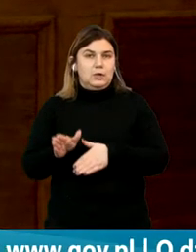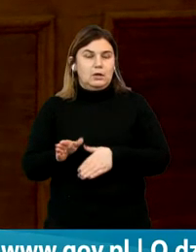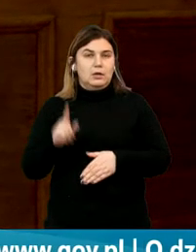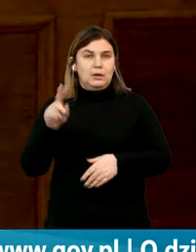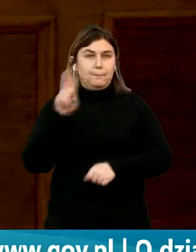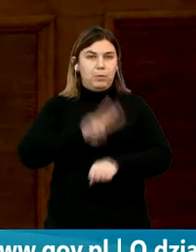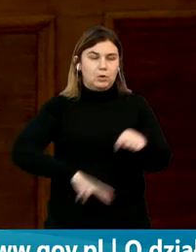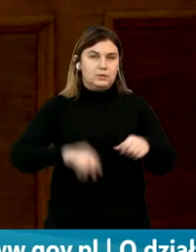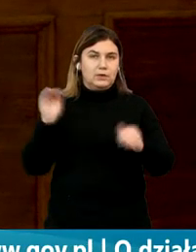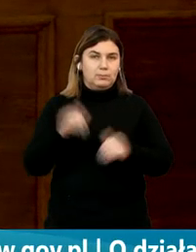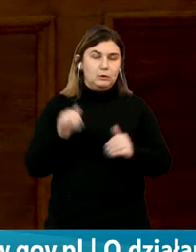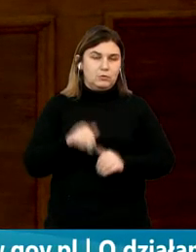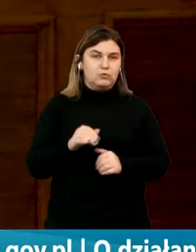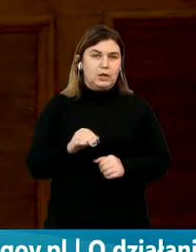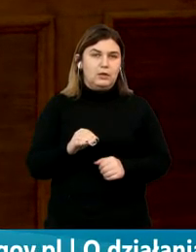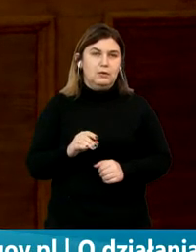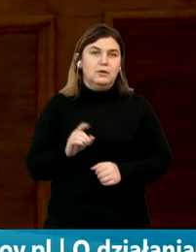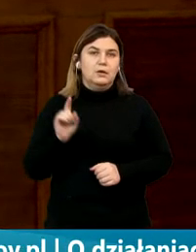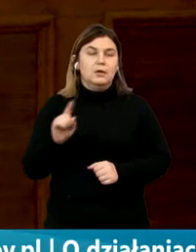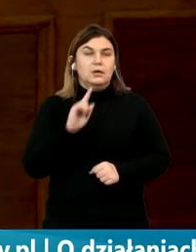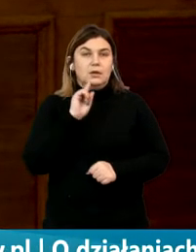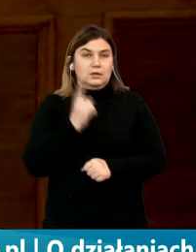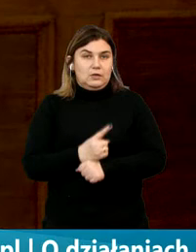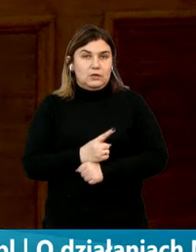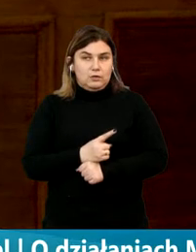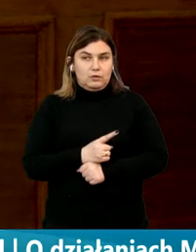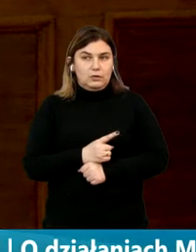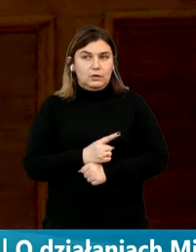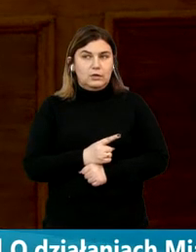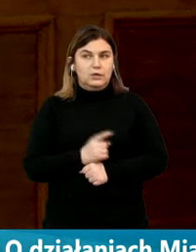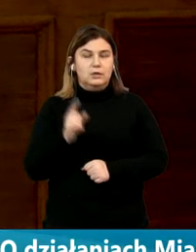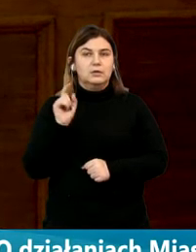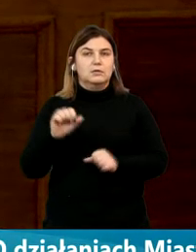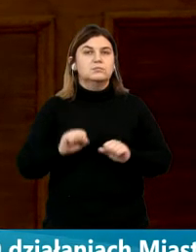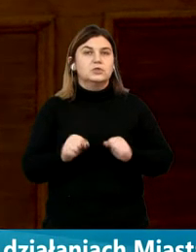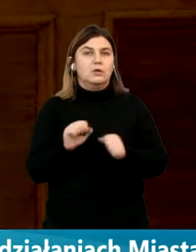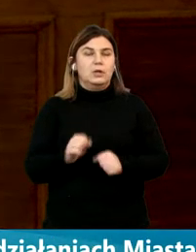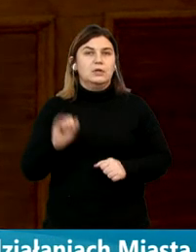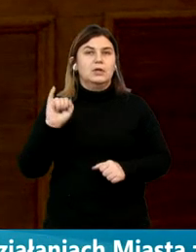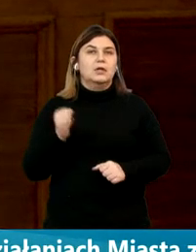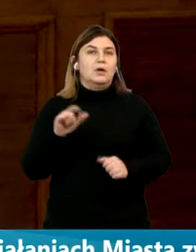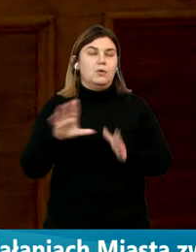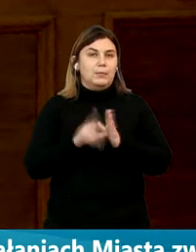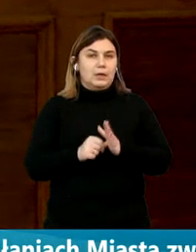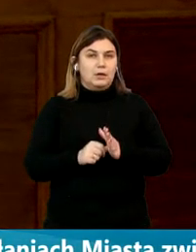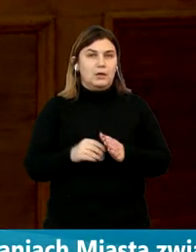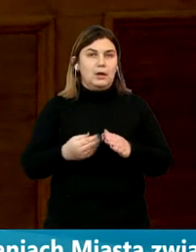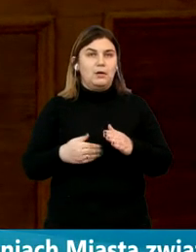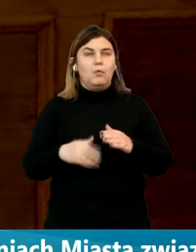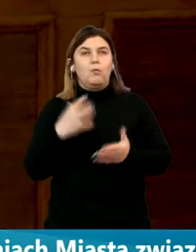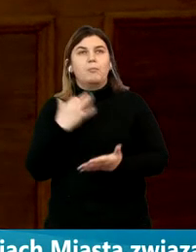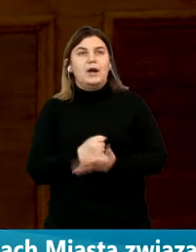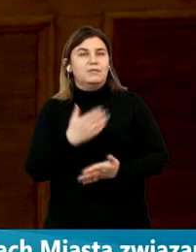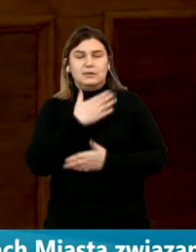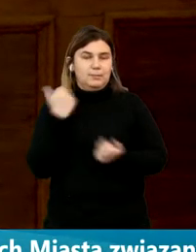policja wówczas może podejmować skuteczne działania. My jako miasto w tej materii kompetencji